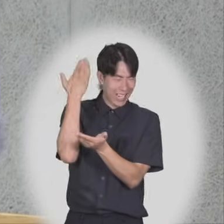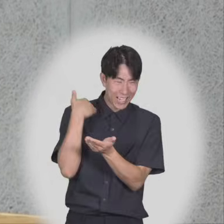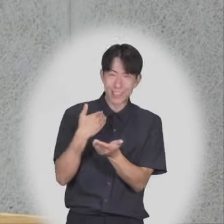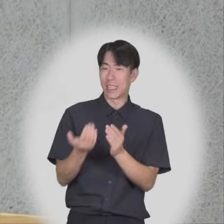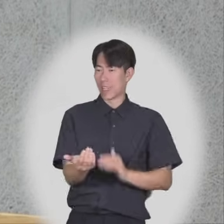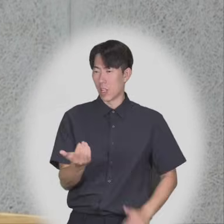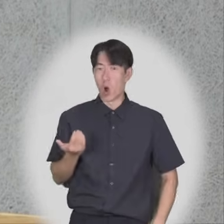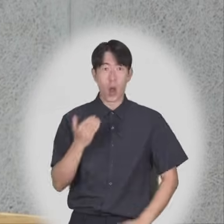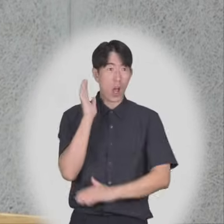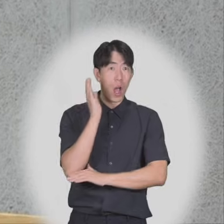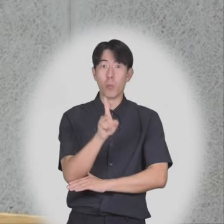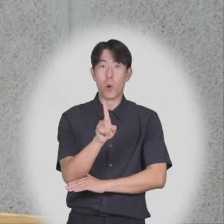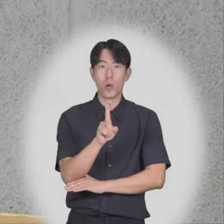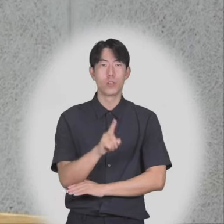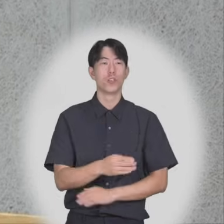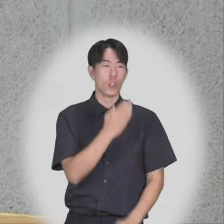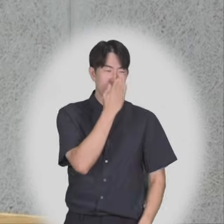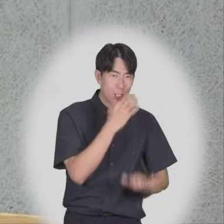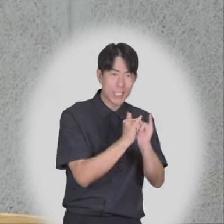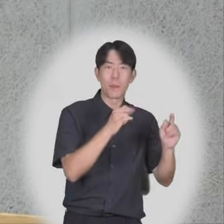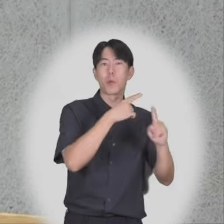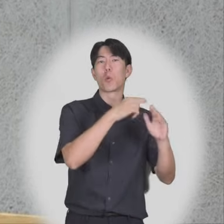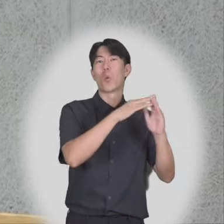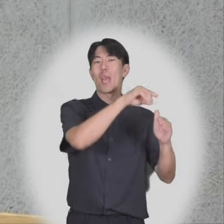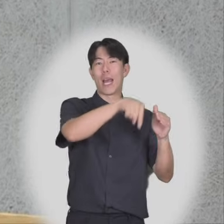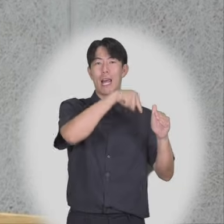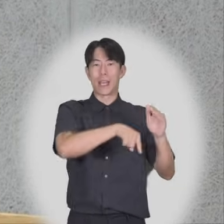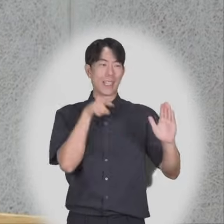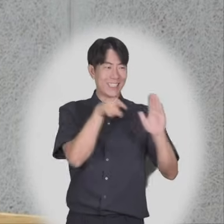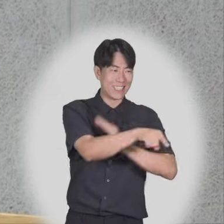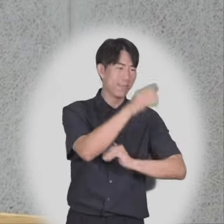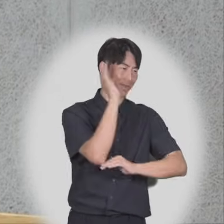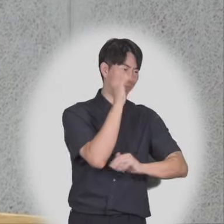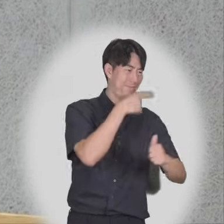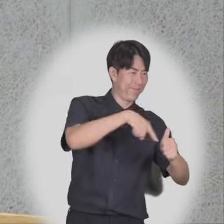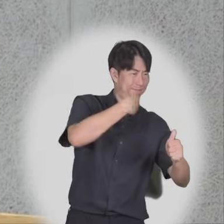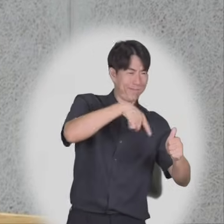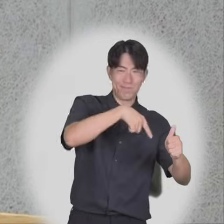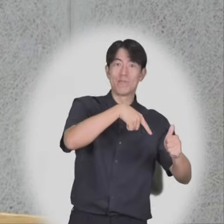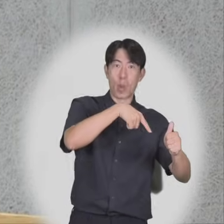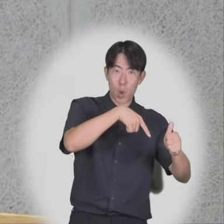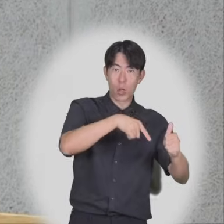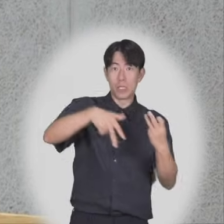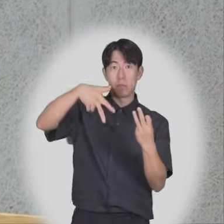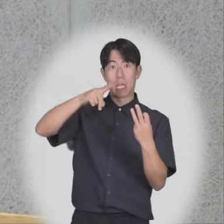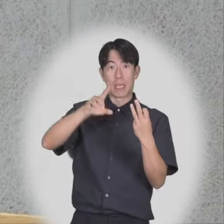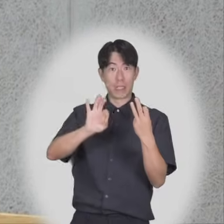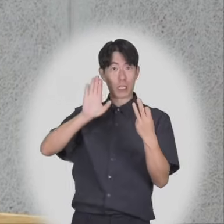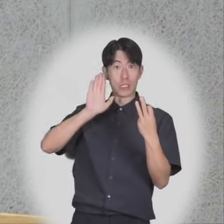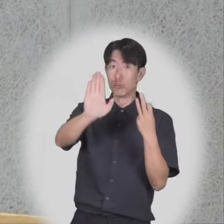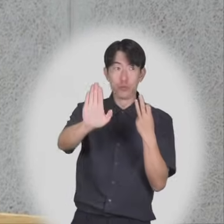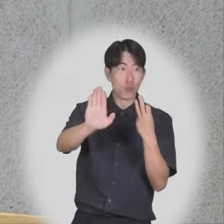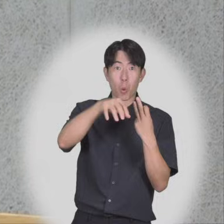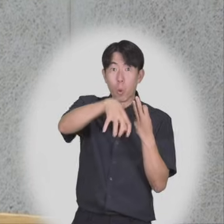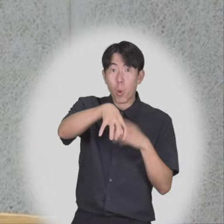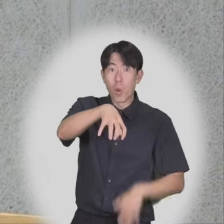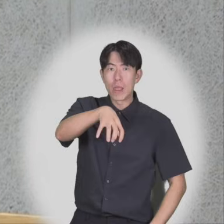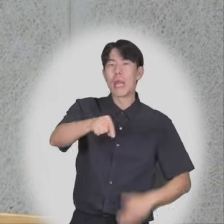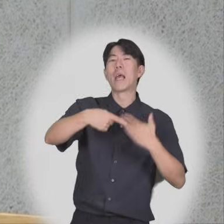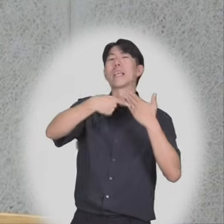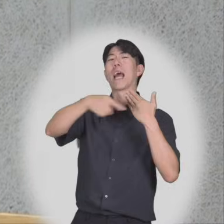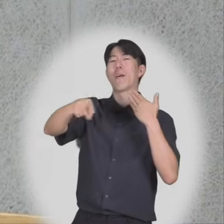이전에는요, 주로 유대인의 회당에서 가르치셨는데요. 13장 이후로는